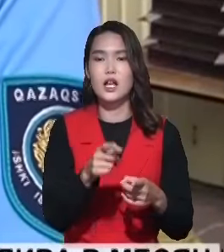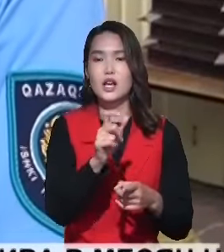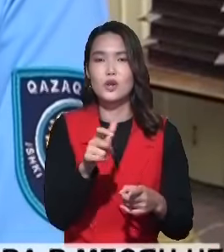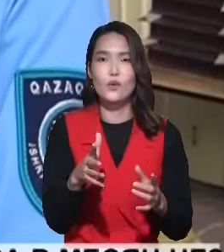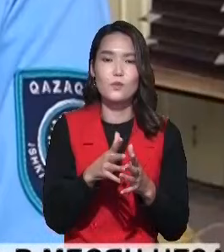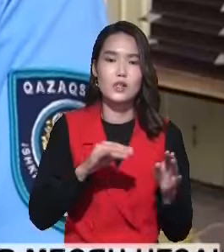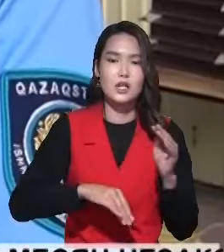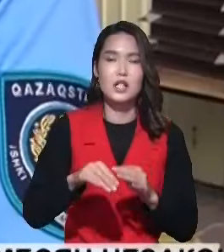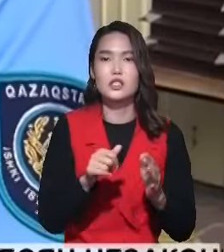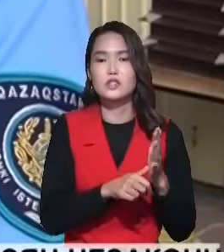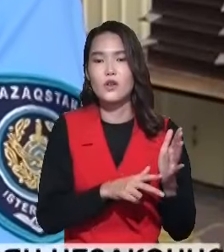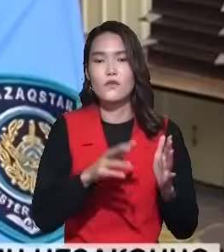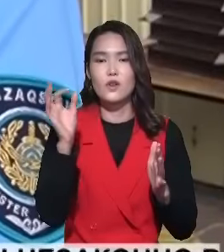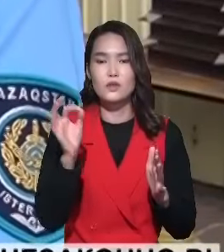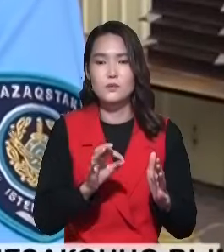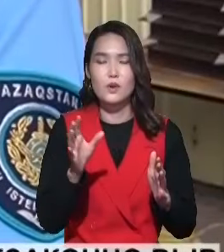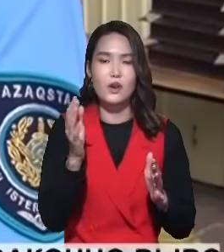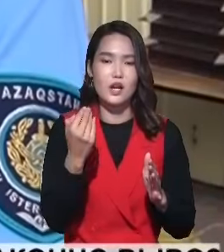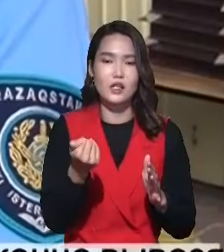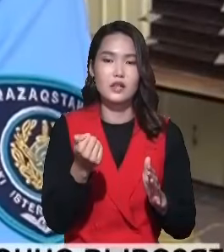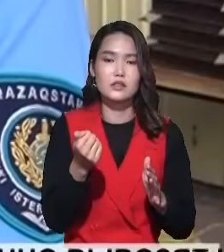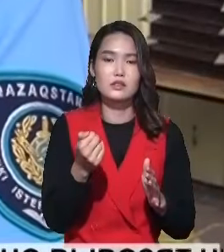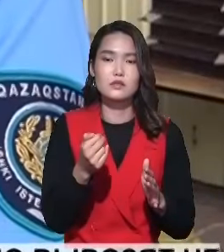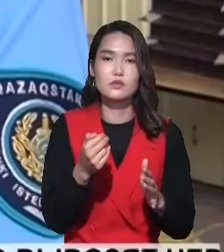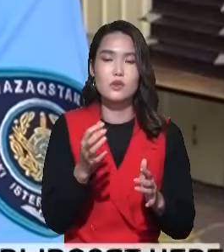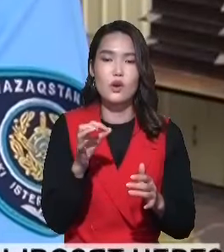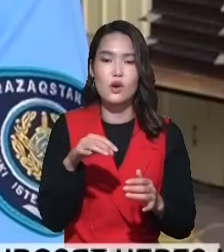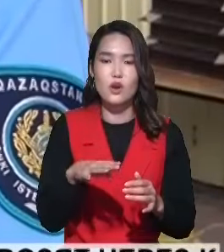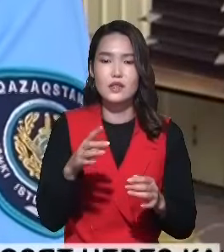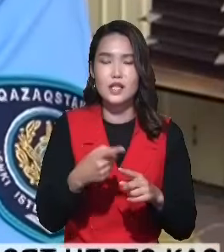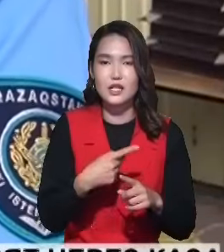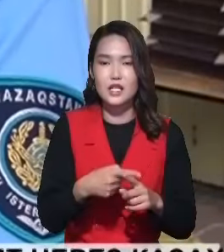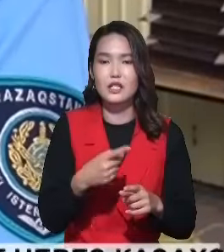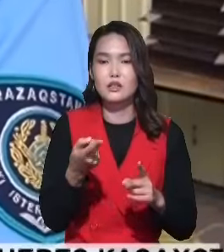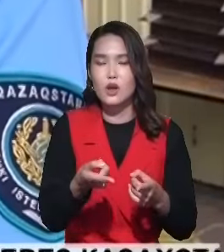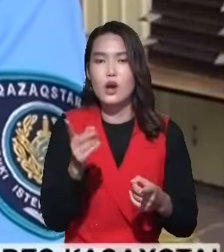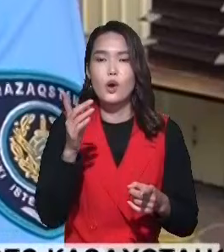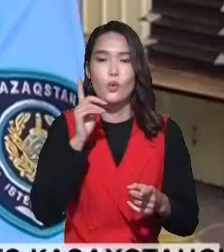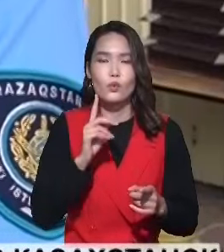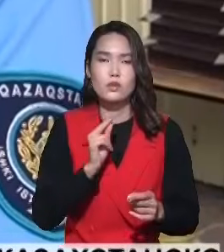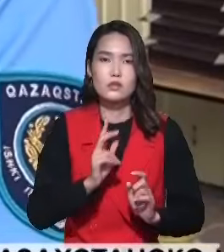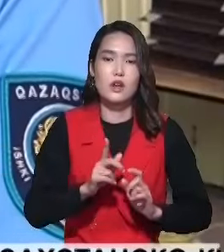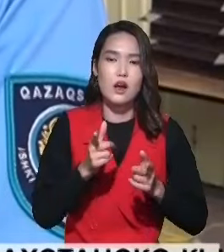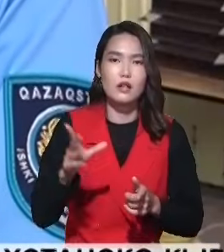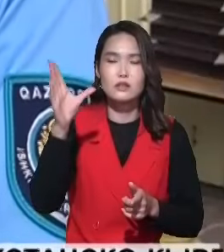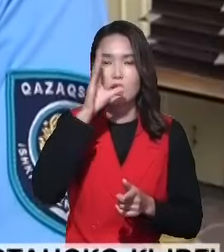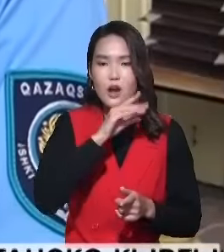48%. Однако это малая часть. Осужденные проявляют активность в трудоустройстве, они хотят